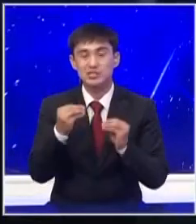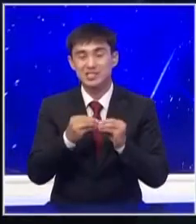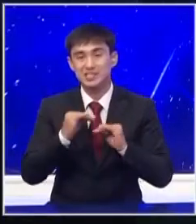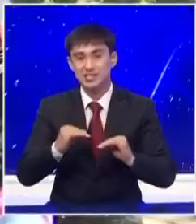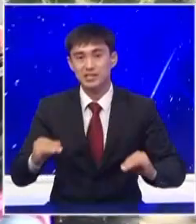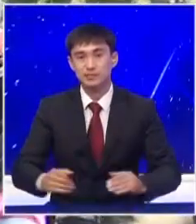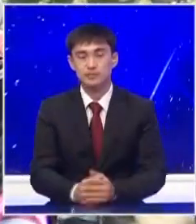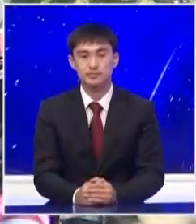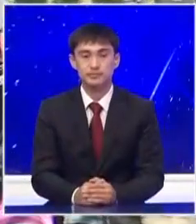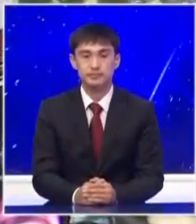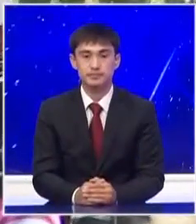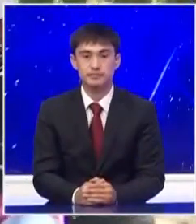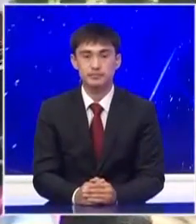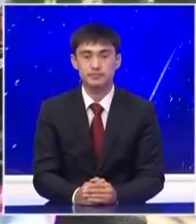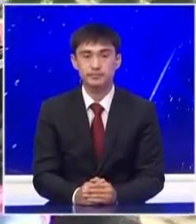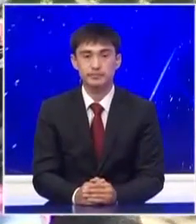детей.